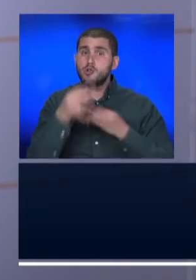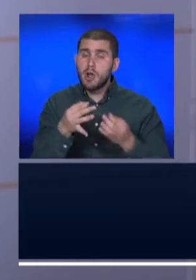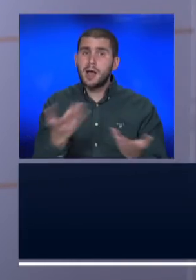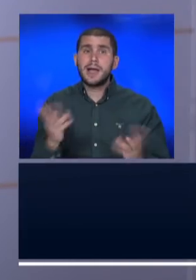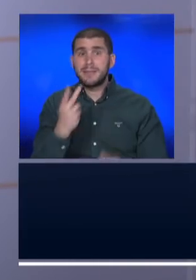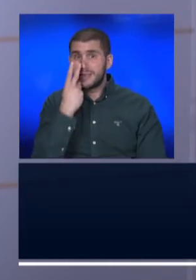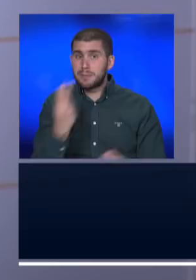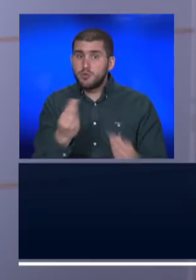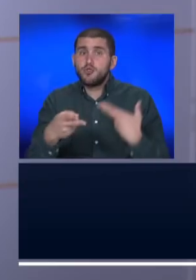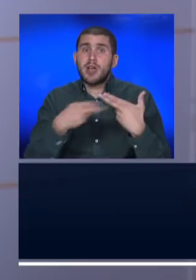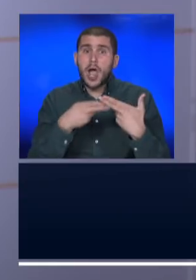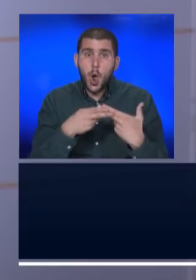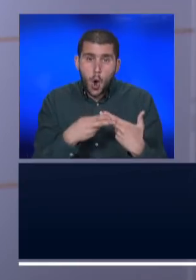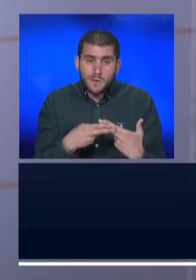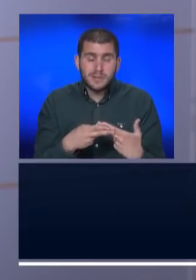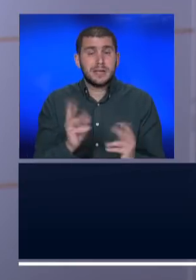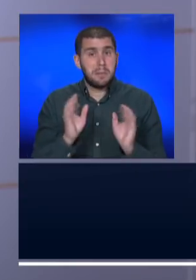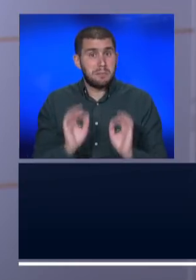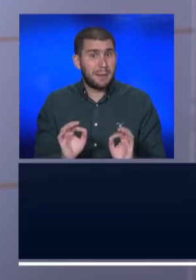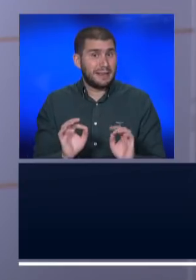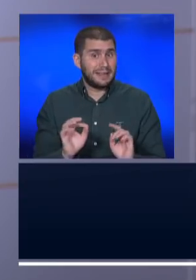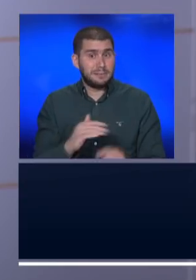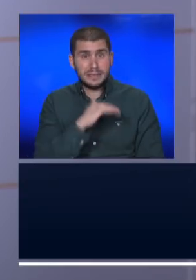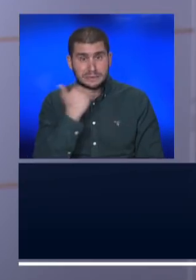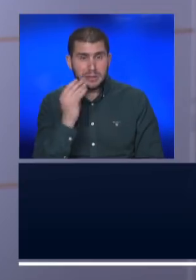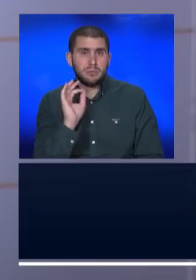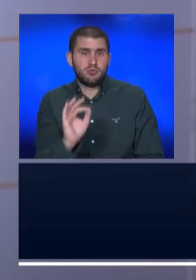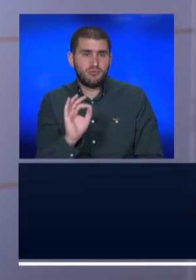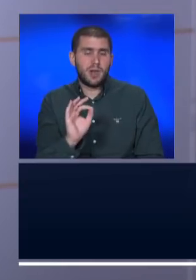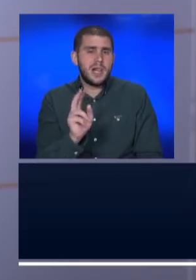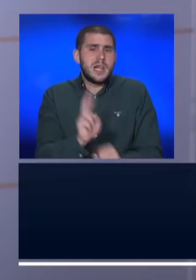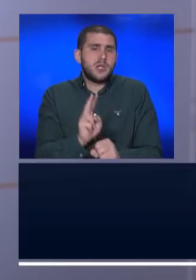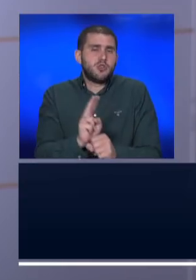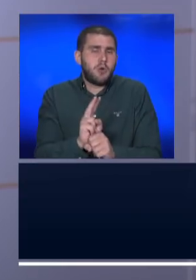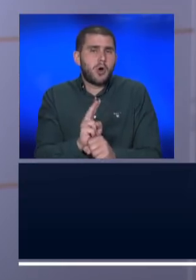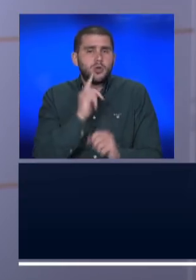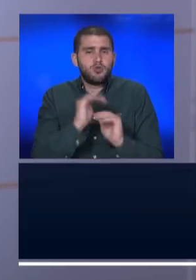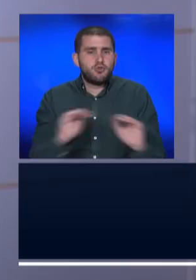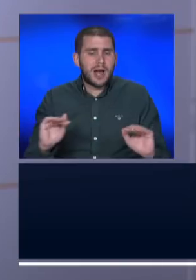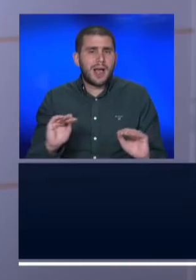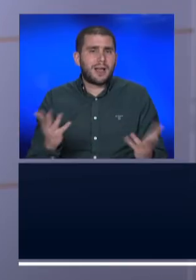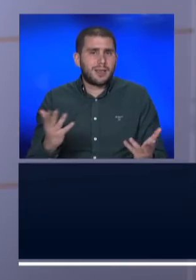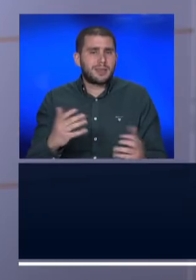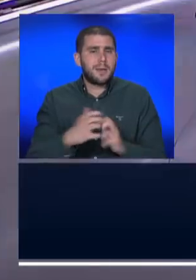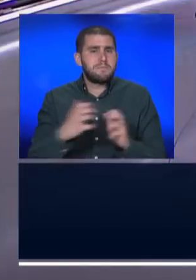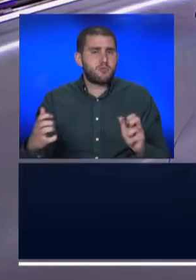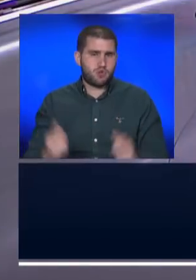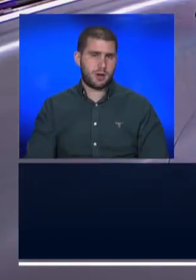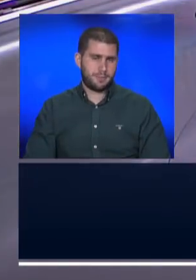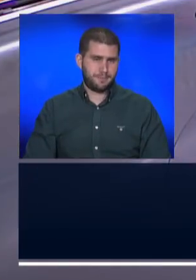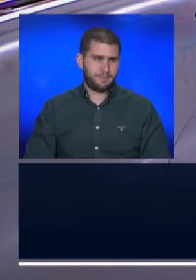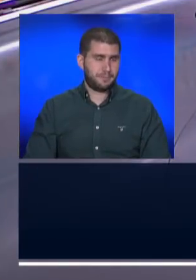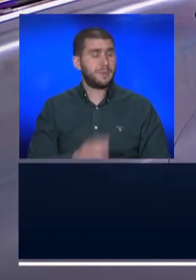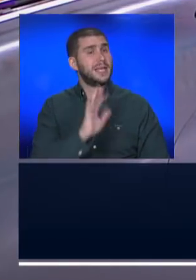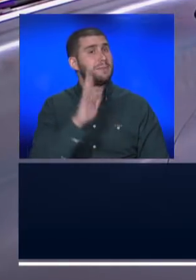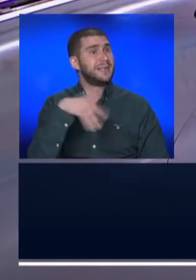לזה, אם זה בכלל יספיק כדי לשמר איזשהו שקט או רגיעה ממושכת בגבול. אגב, אם יהיה כאן איזשהו הסכם